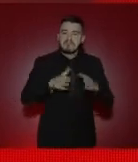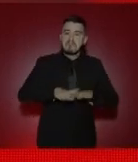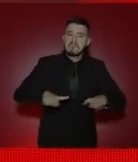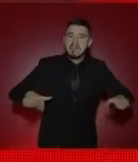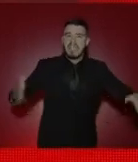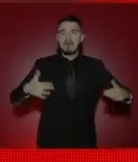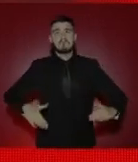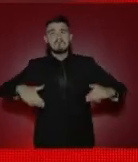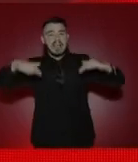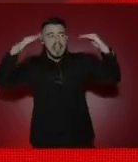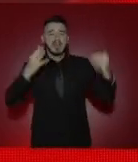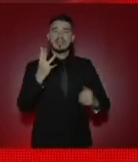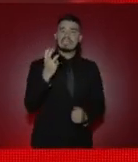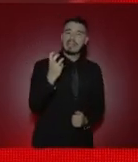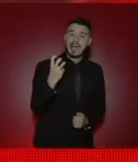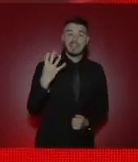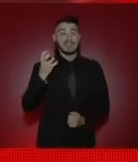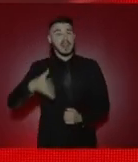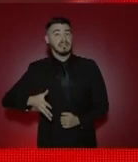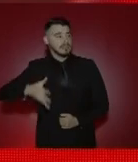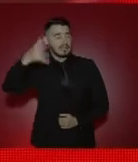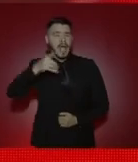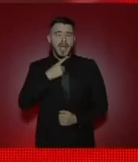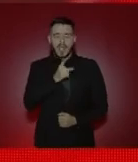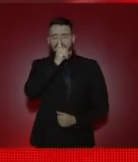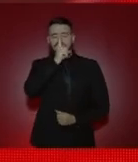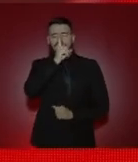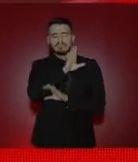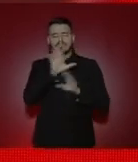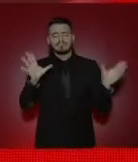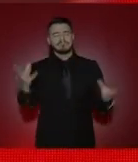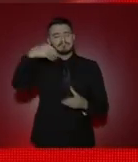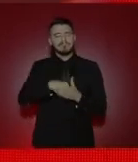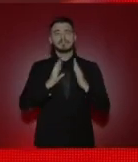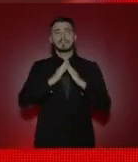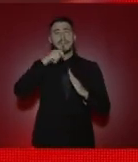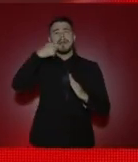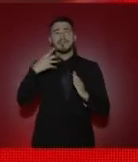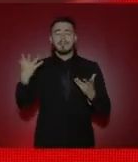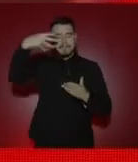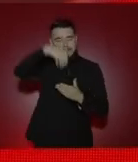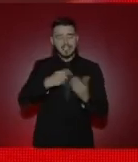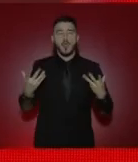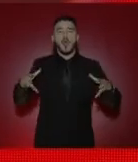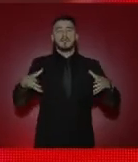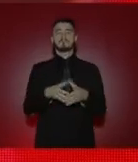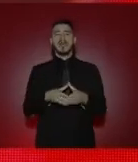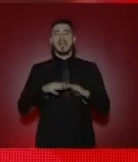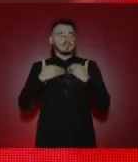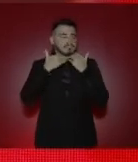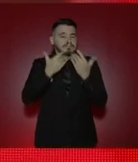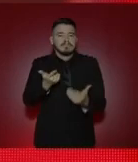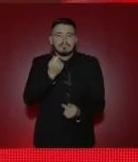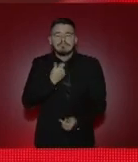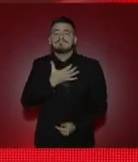στα 30, στα 40 ακόμη, αναγκάζονται να κοιμούνται στο παιδικό τους δωμάτιο γιατί δεν μπορούν να στηριχτούν στα πόδια τους να δομήσουν μια